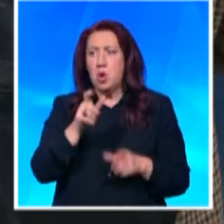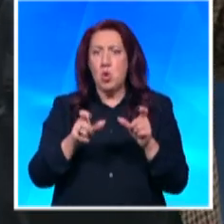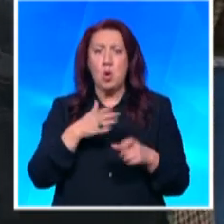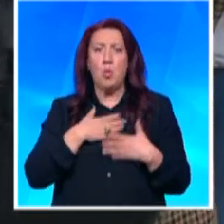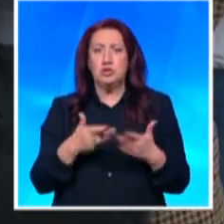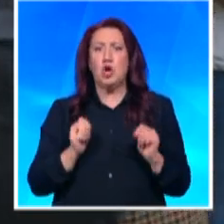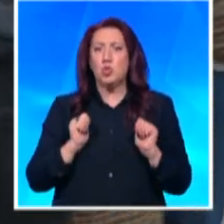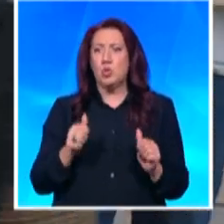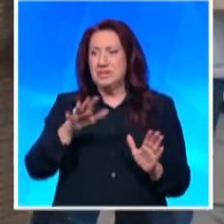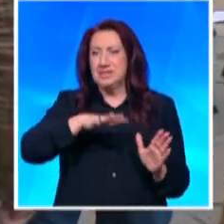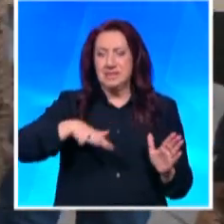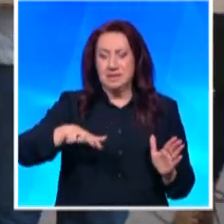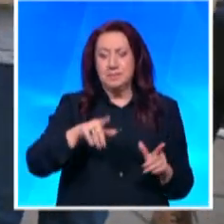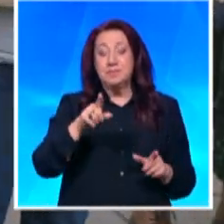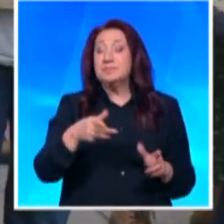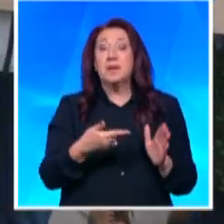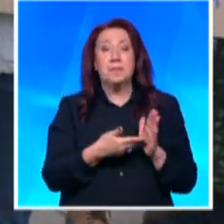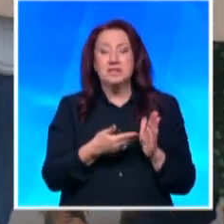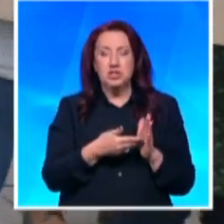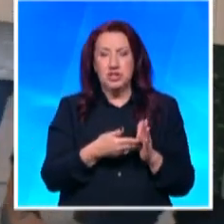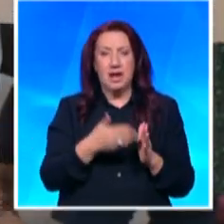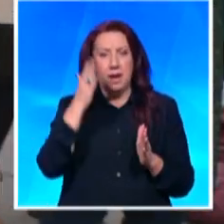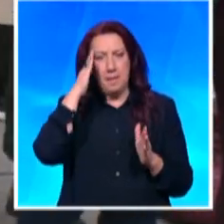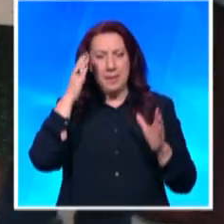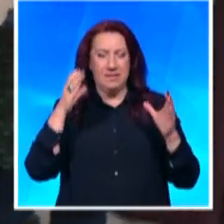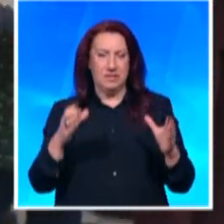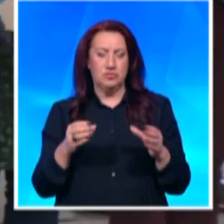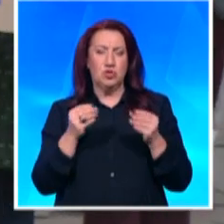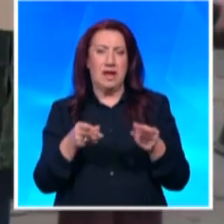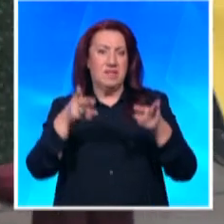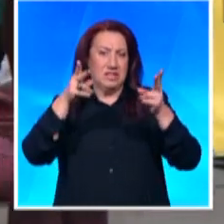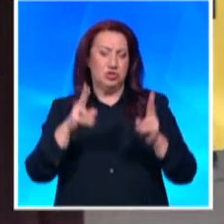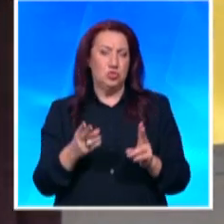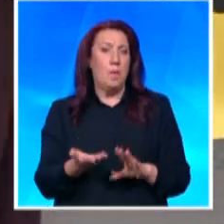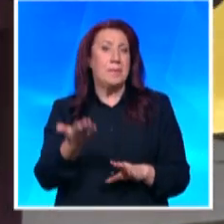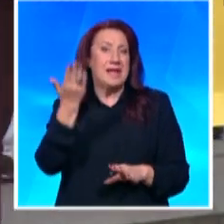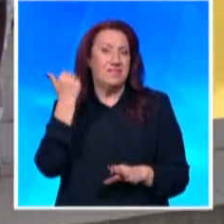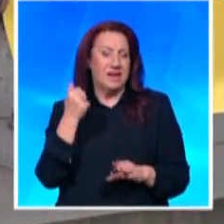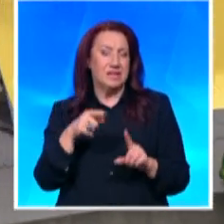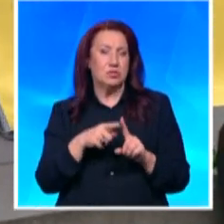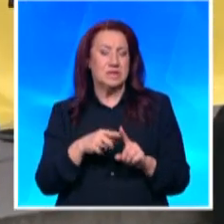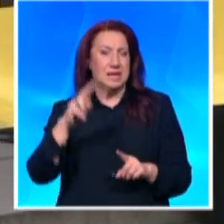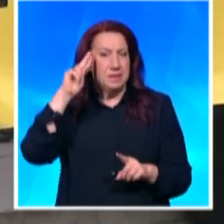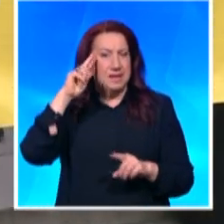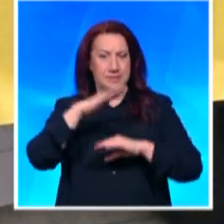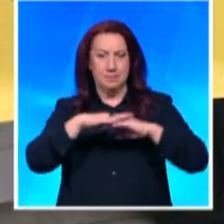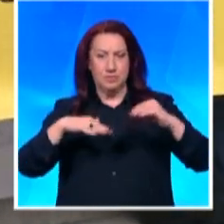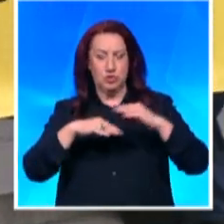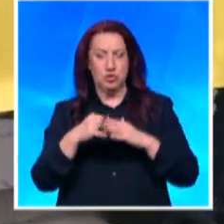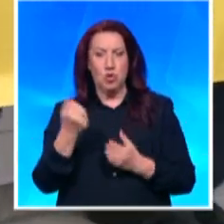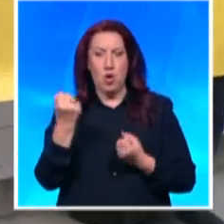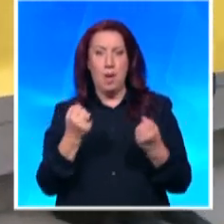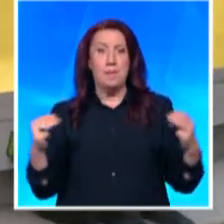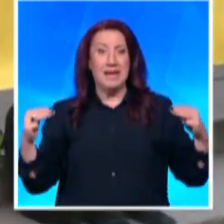на кабинета да издаде разрешително за предварително изпълнение на магистралата през Кресненското дефиле. Според хората